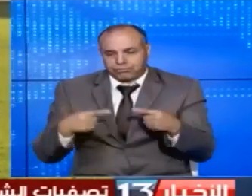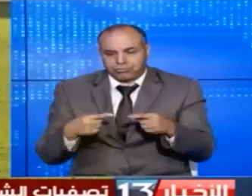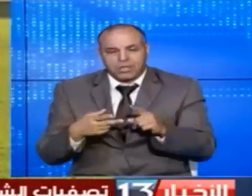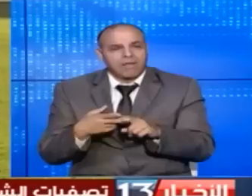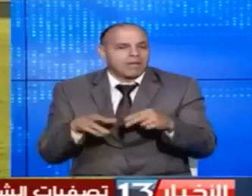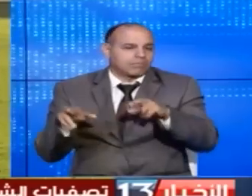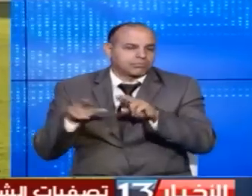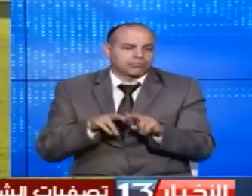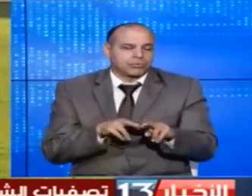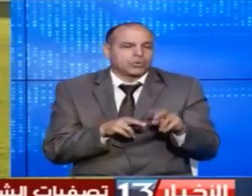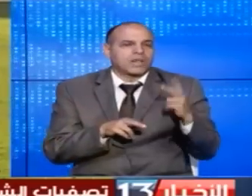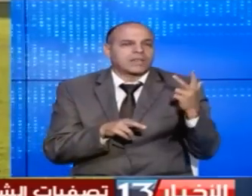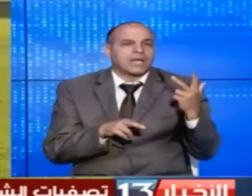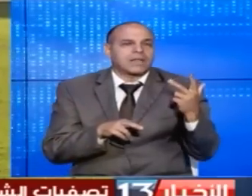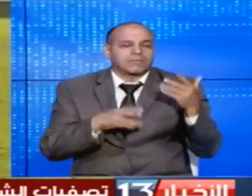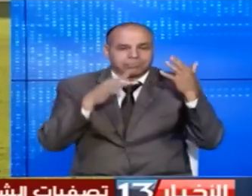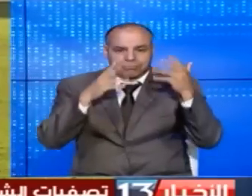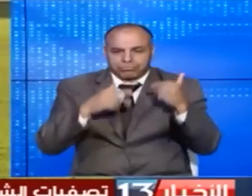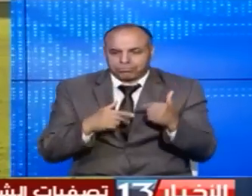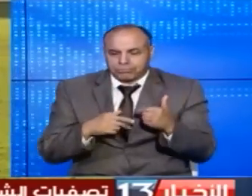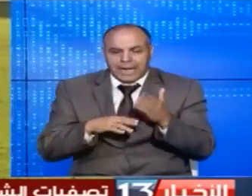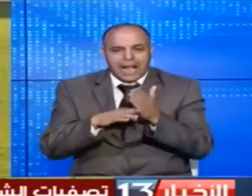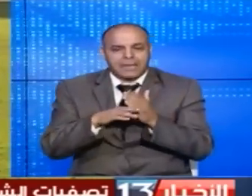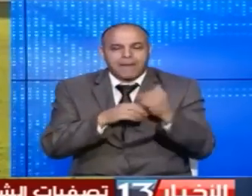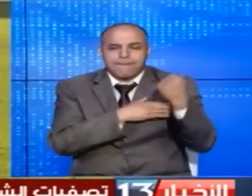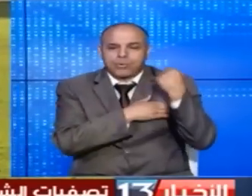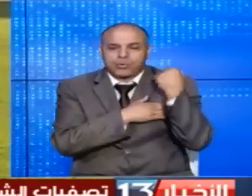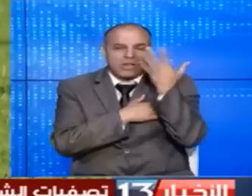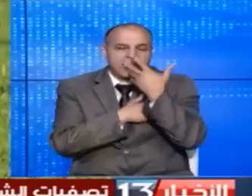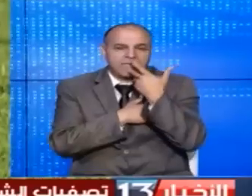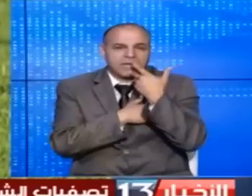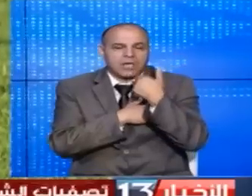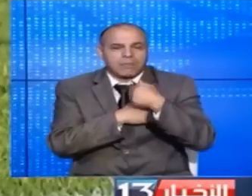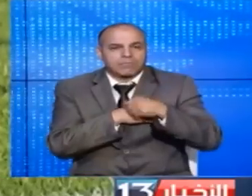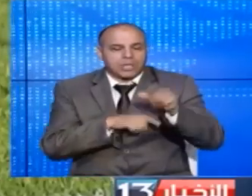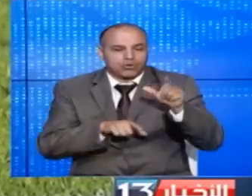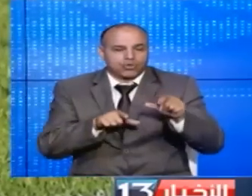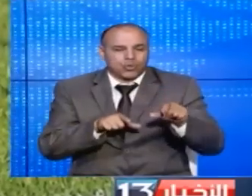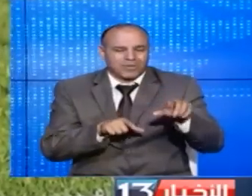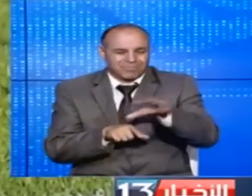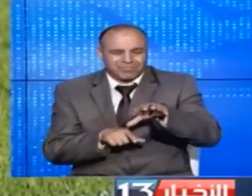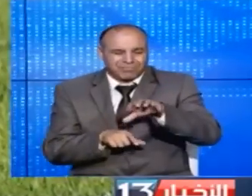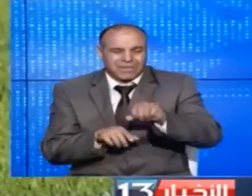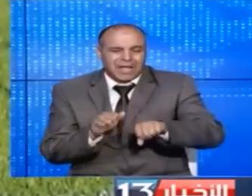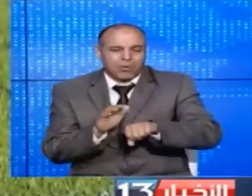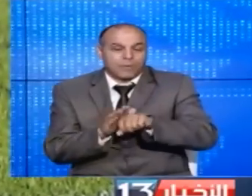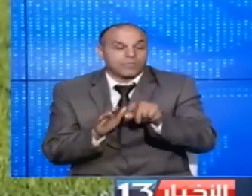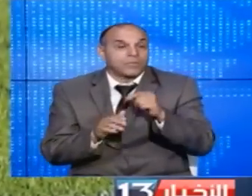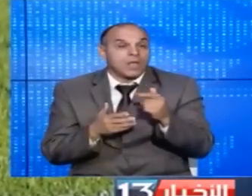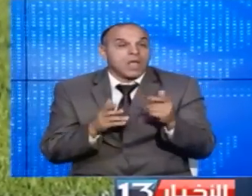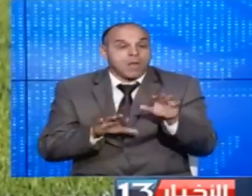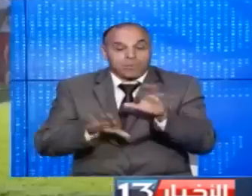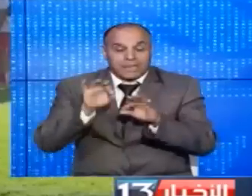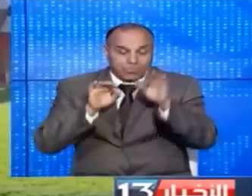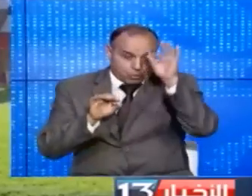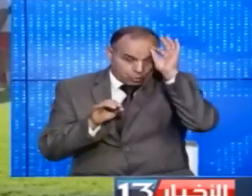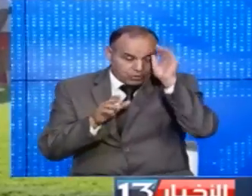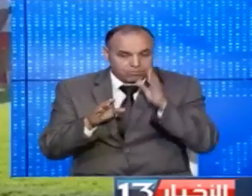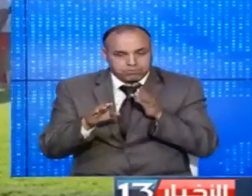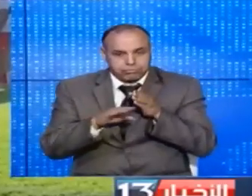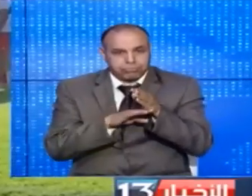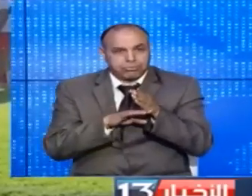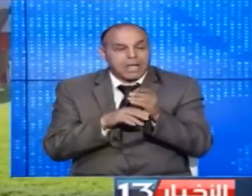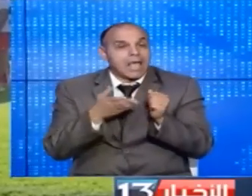في إياب الدور الثالث من التصفيات المؤهلة لبطولة إفريقيا للاعبين المحليين. المنتخب الوطني يدخل